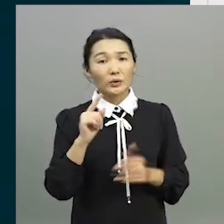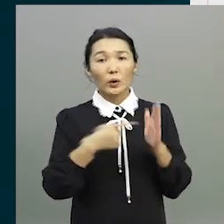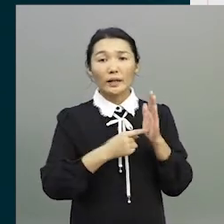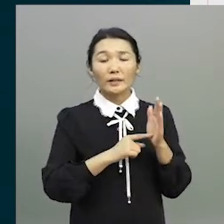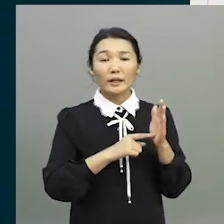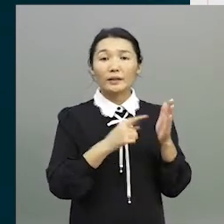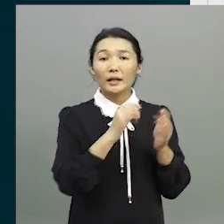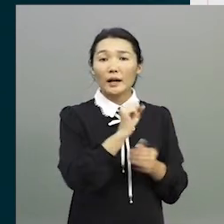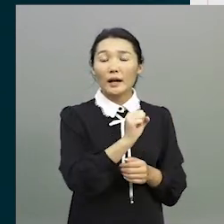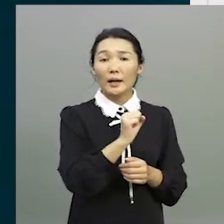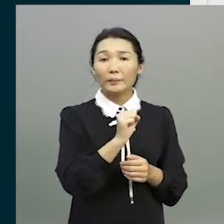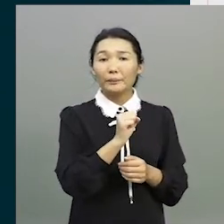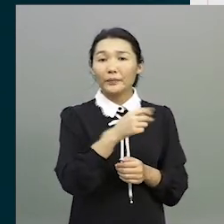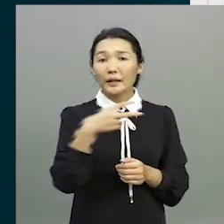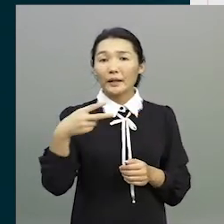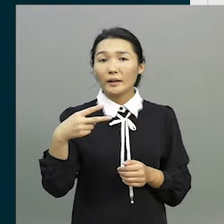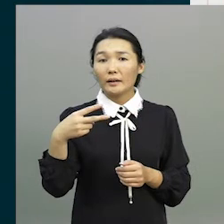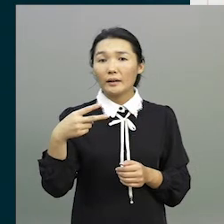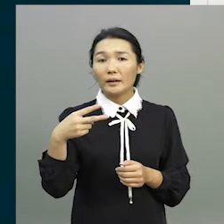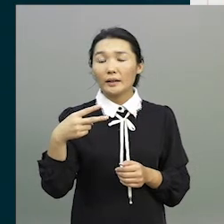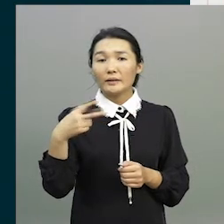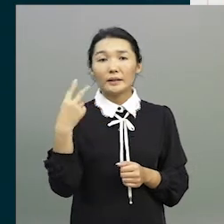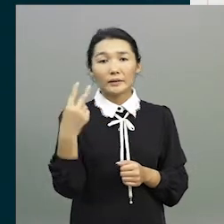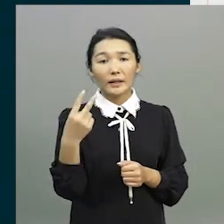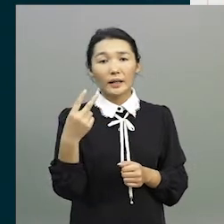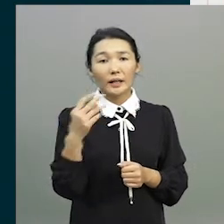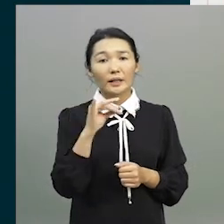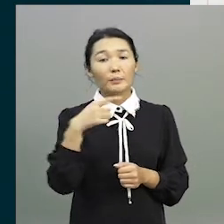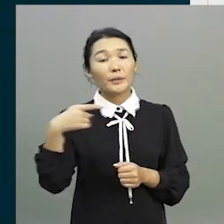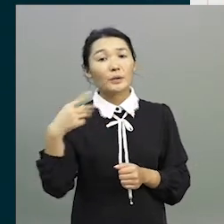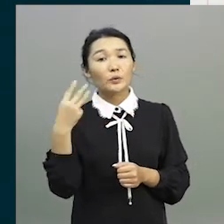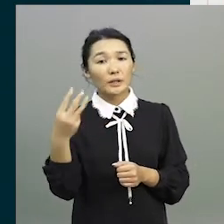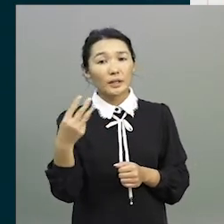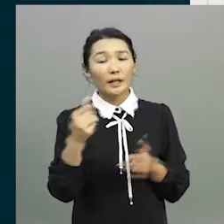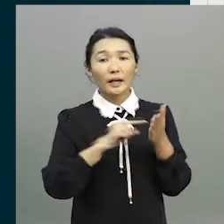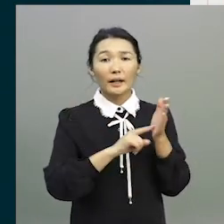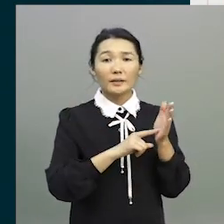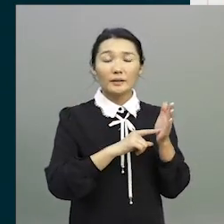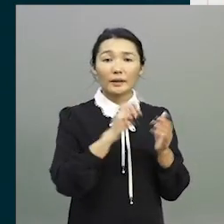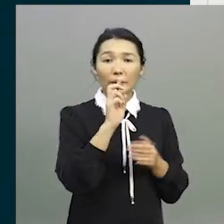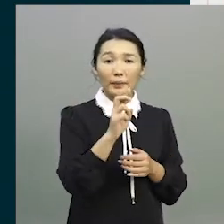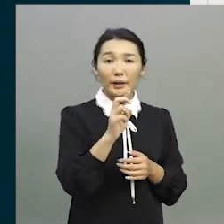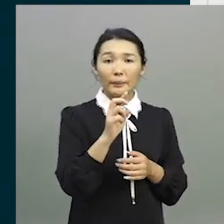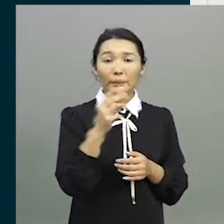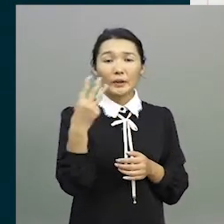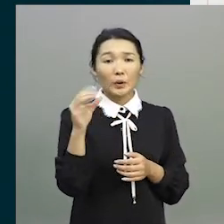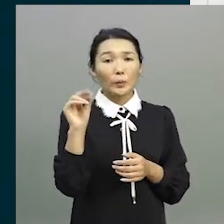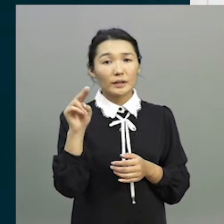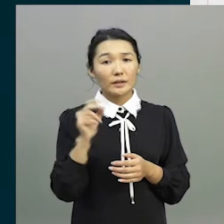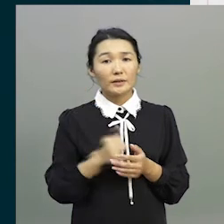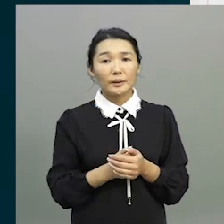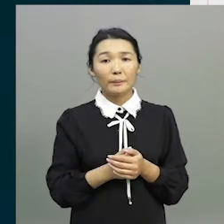а равны 2 и минус 3а координаты точки б равны трем и единицы